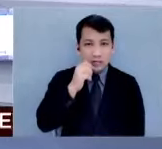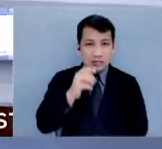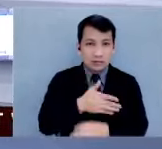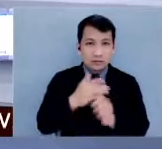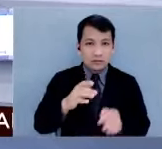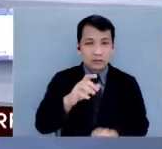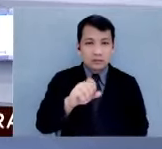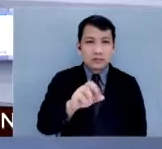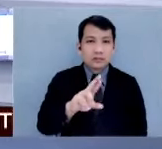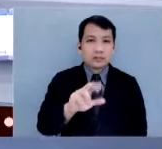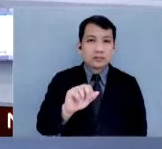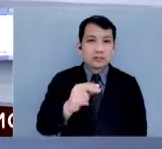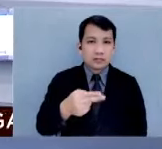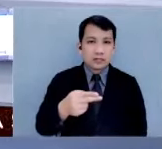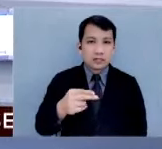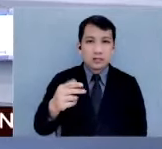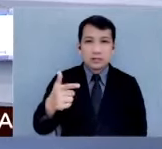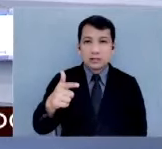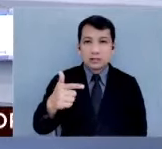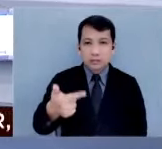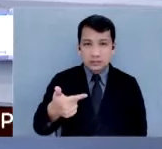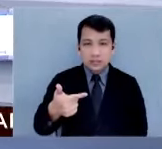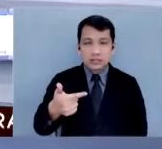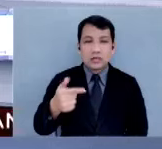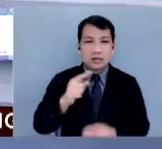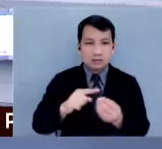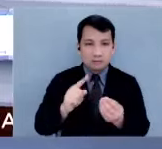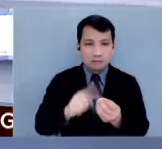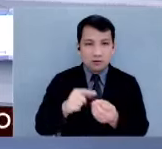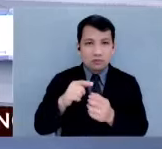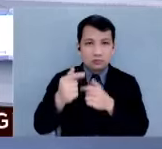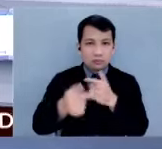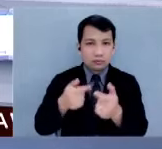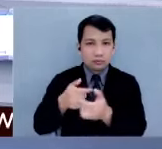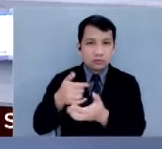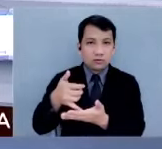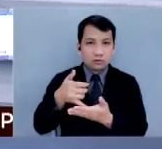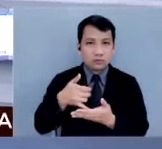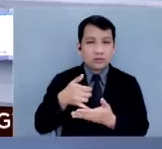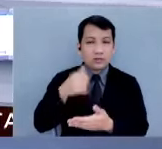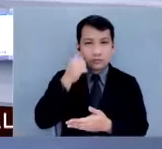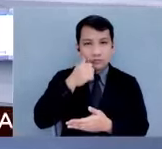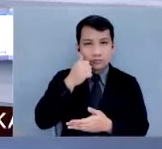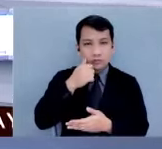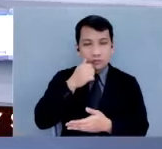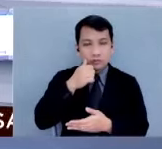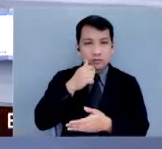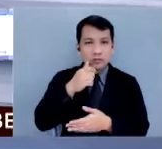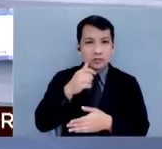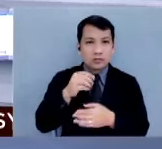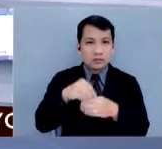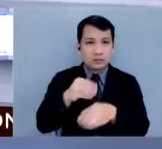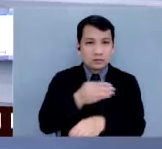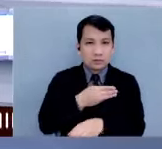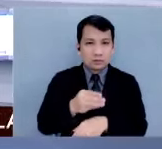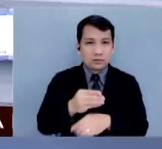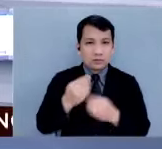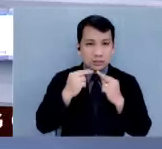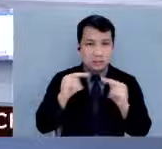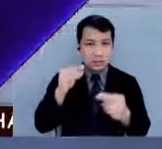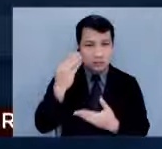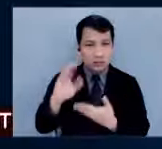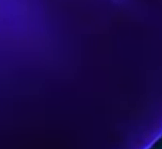niya ang Global Force Award sa kakatapos lang na Billboard Women in Music. Yan at iba pang chika sa report na to.